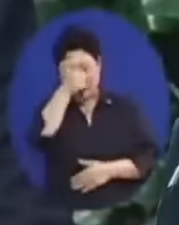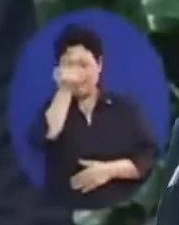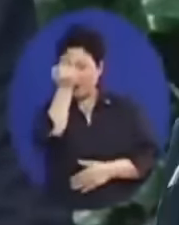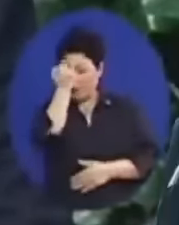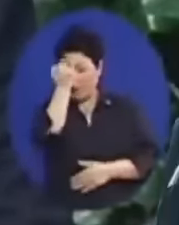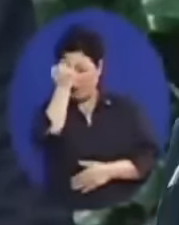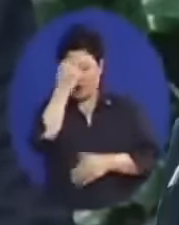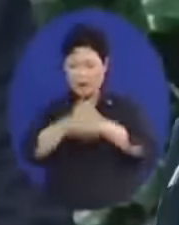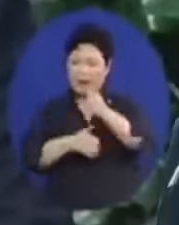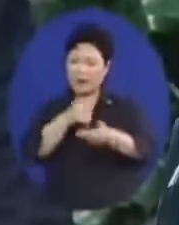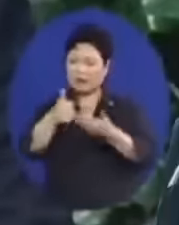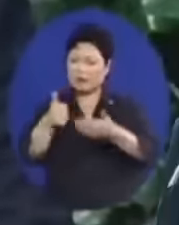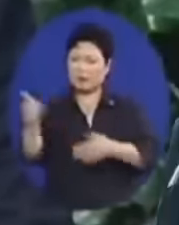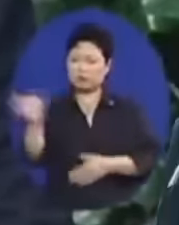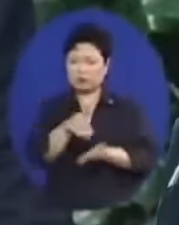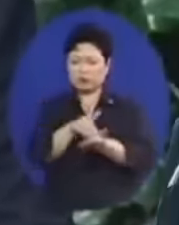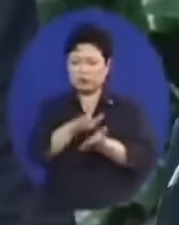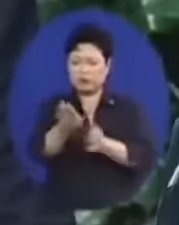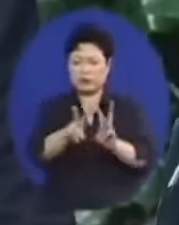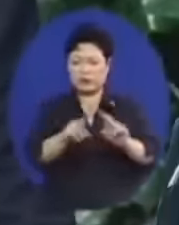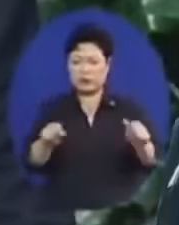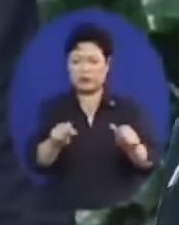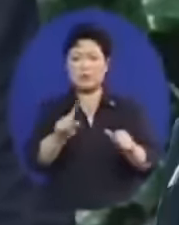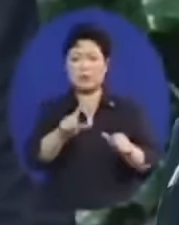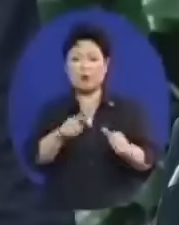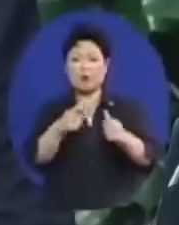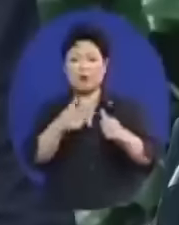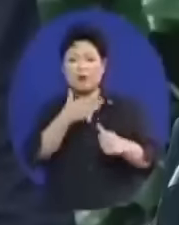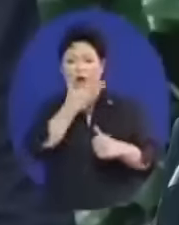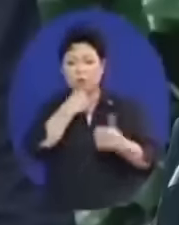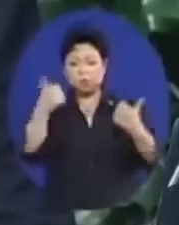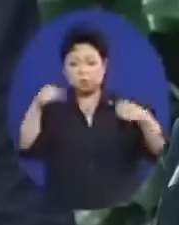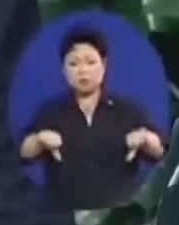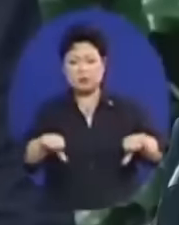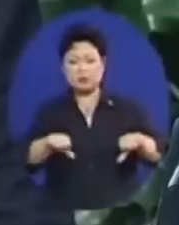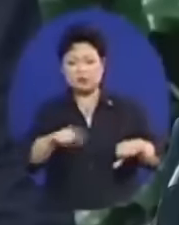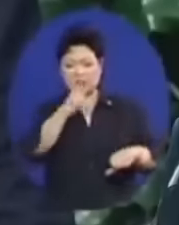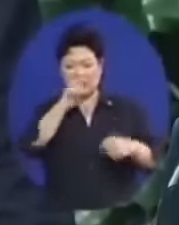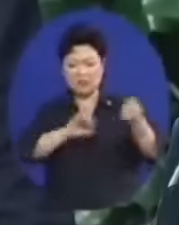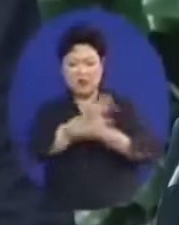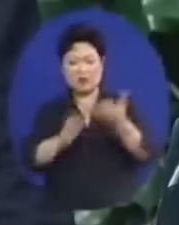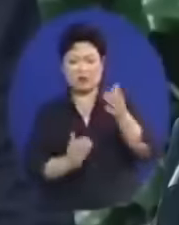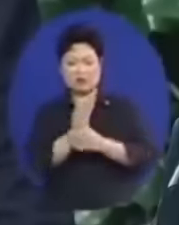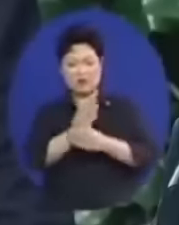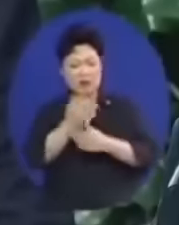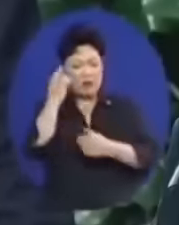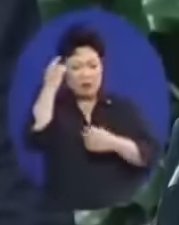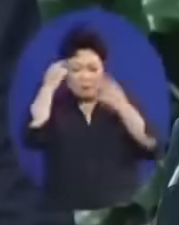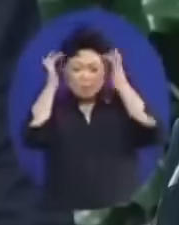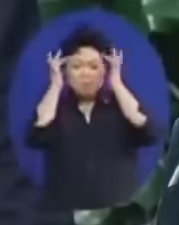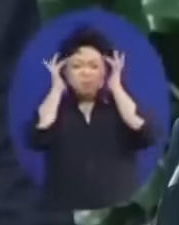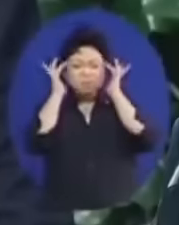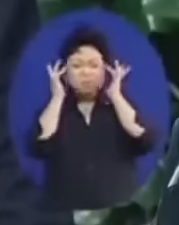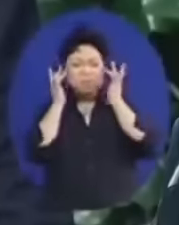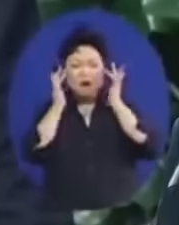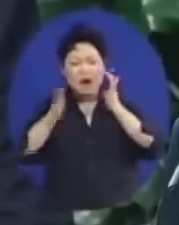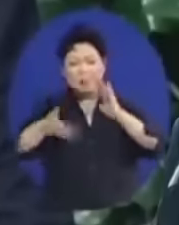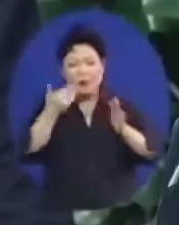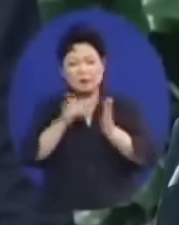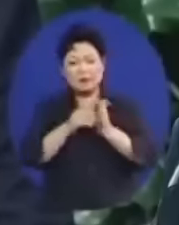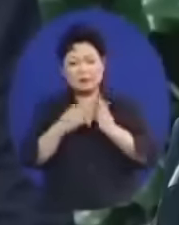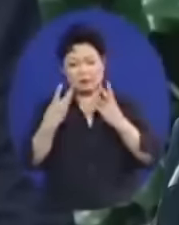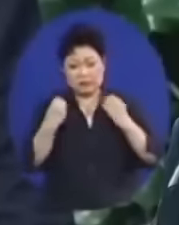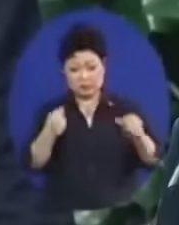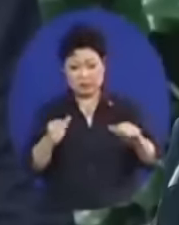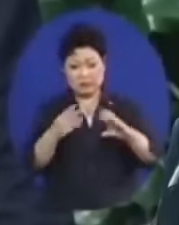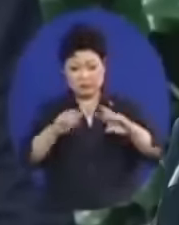하와가 하나님께로부터 쫓겨날 때 땅은 저주를 받아 가시와 은극히를 내고 너는 이마에 땀을 흘려야 먹다가 너는 흙이니 흙으로